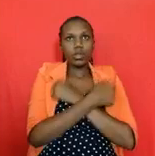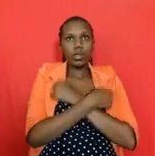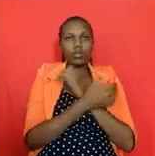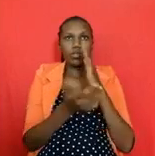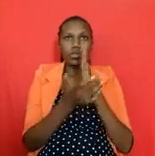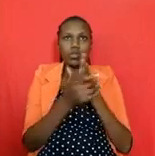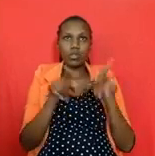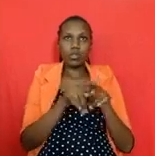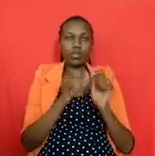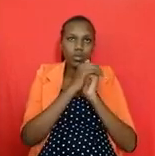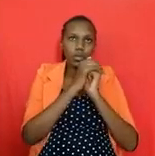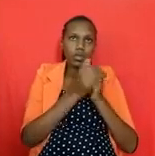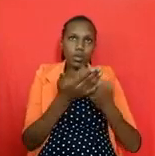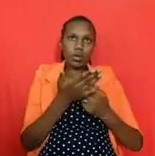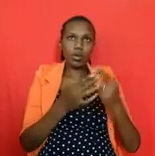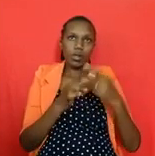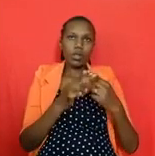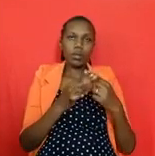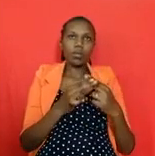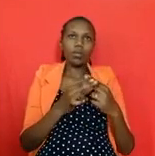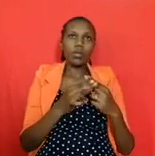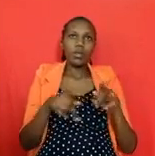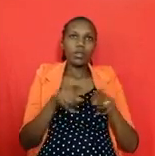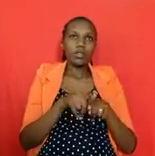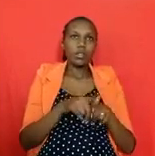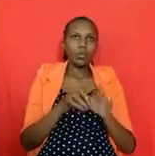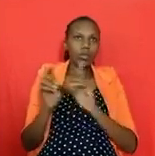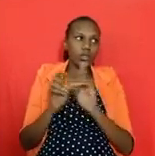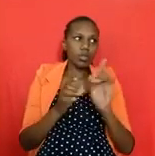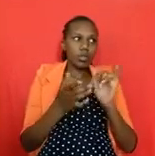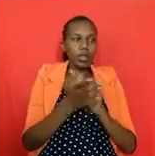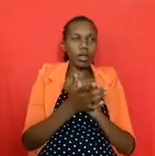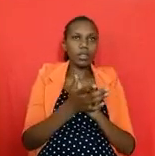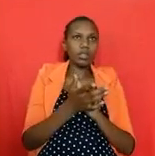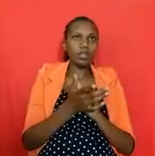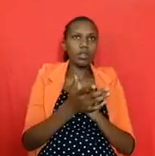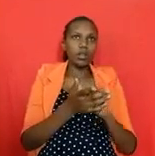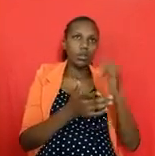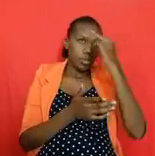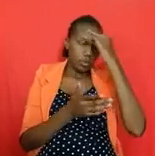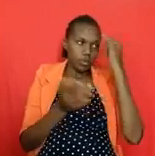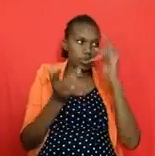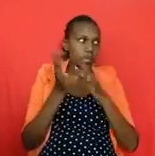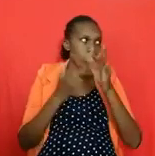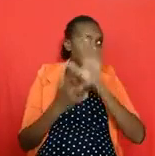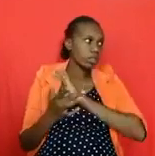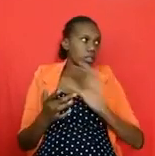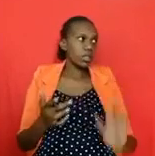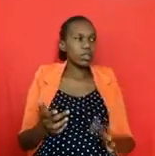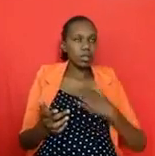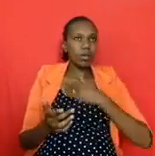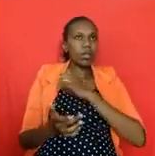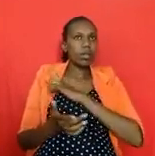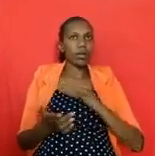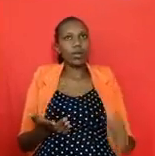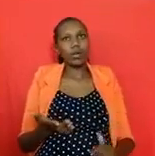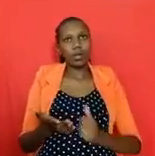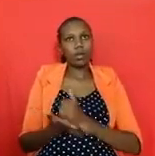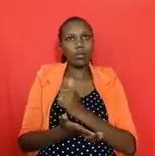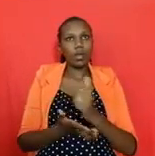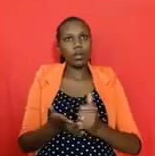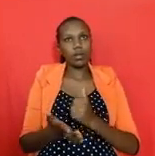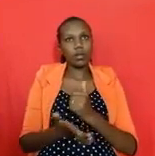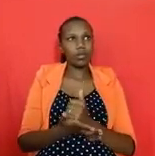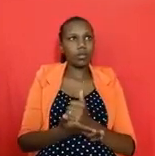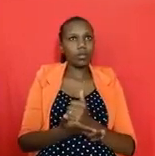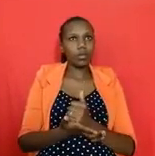na tũgoocage rĩĩtwa rĩaku rĩamũre o ta ũrĩa twagĩrĩirwo nĩ gwĩka nĩ ũndũ wa kristo mwathani witũ